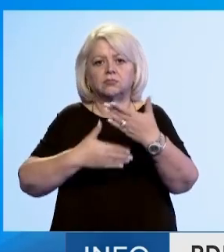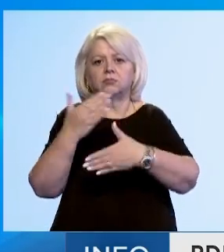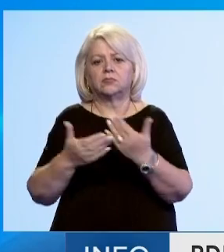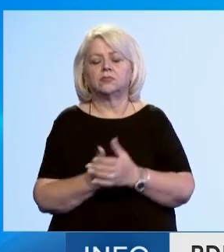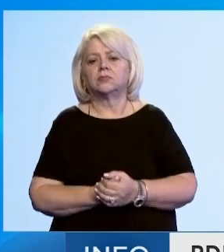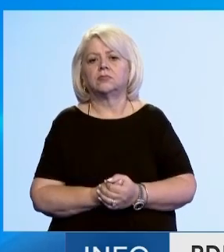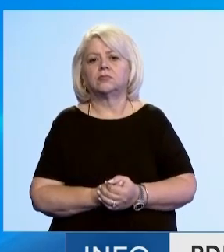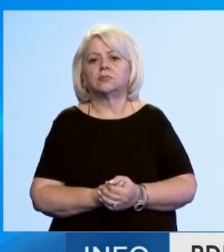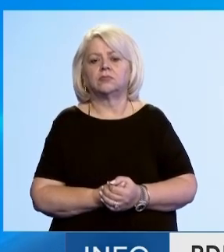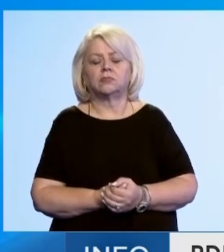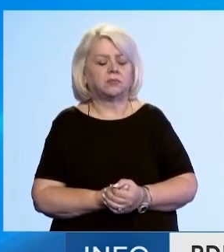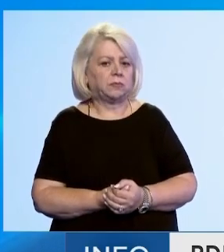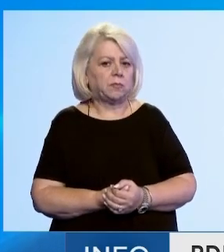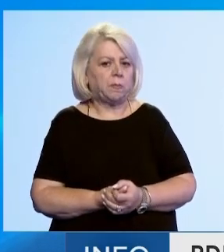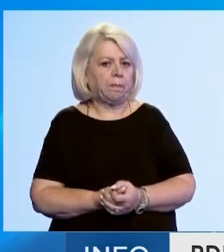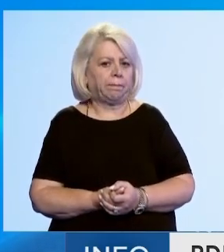Sipas